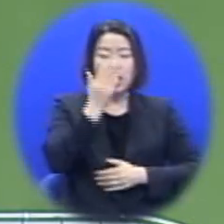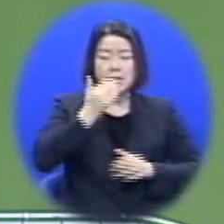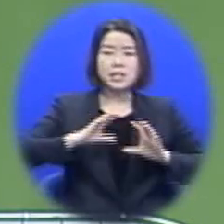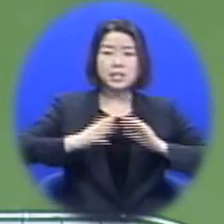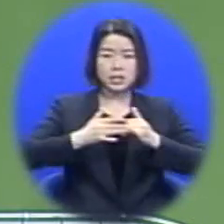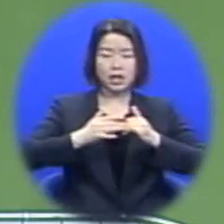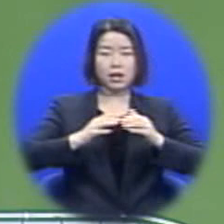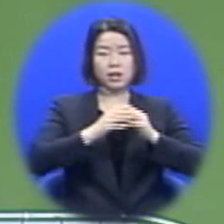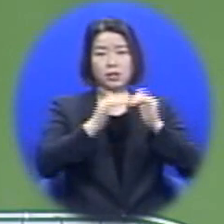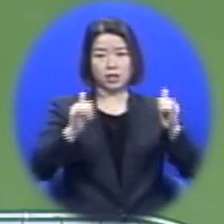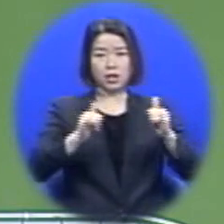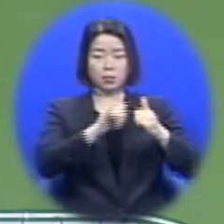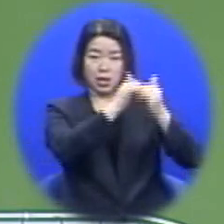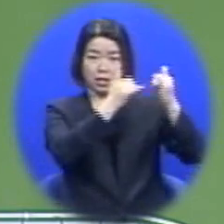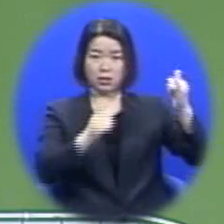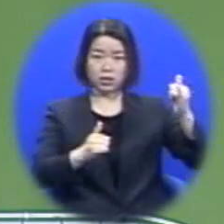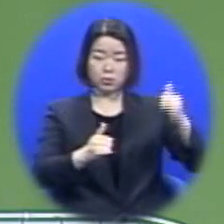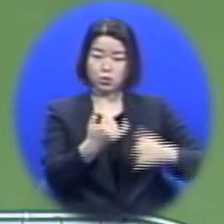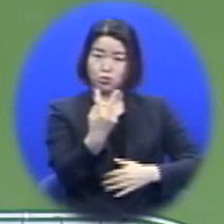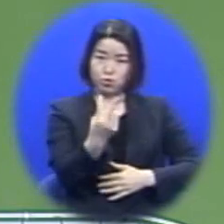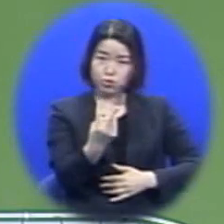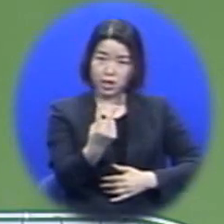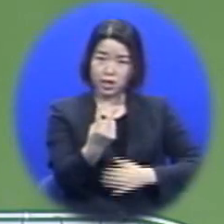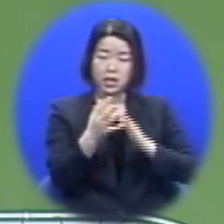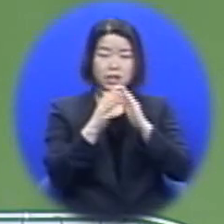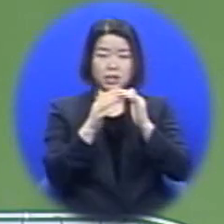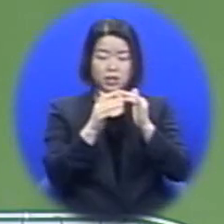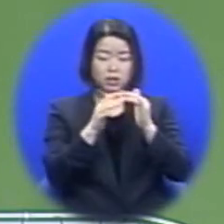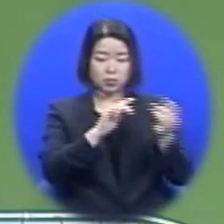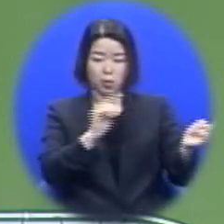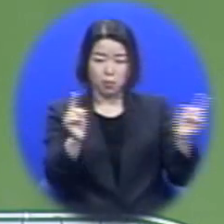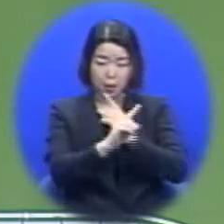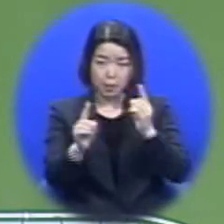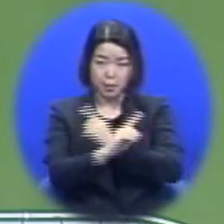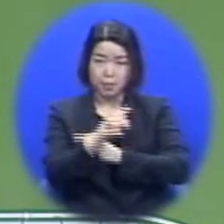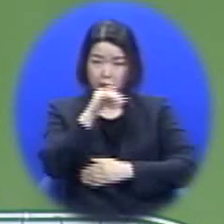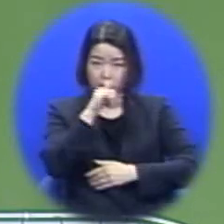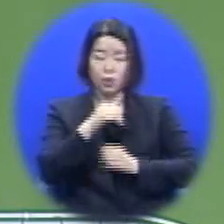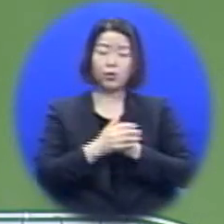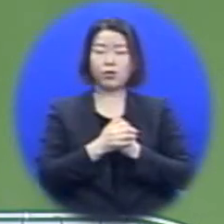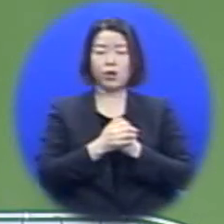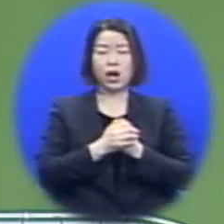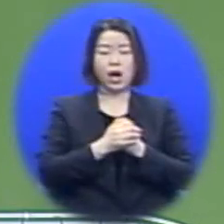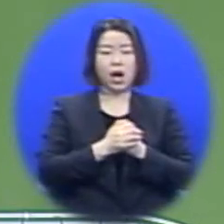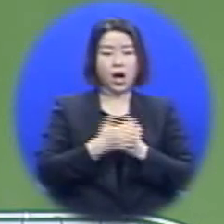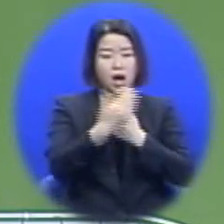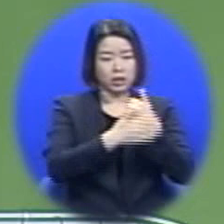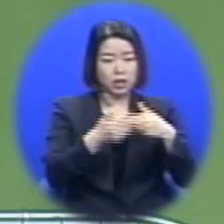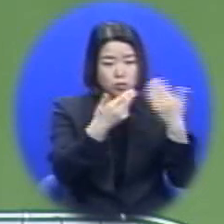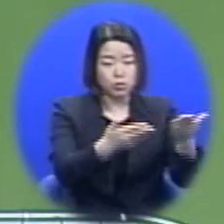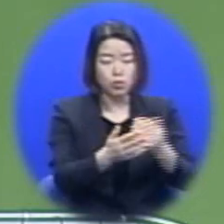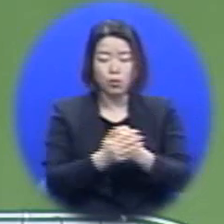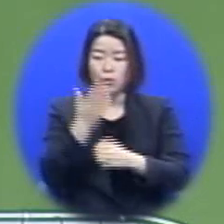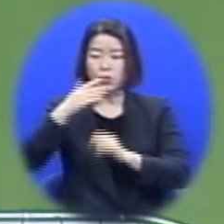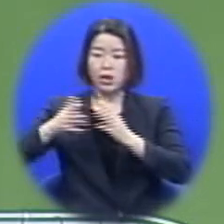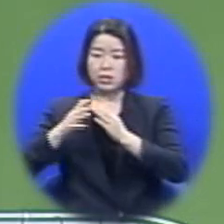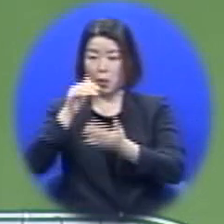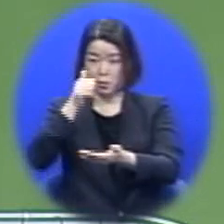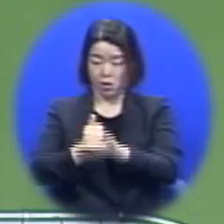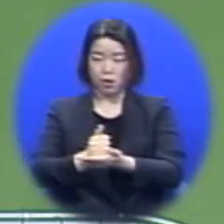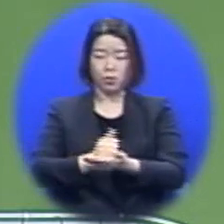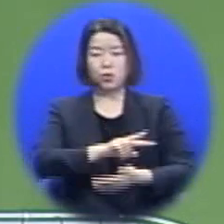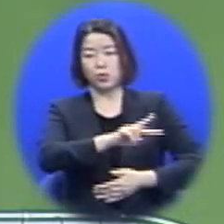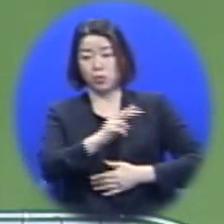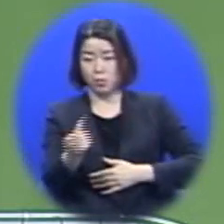이스라엘의 역사는 바로 이 두 가지로 계속 반복되는 역사입니다. 하나님의 은혜를 주시고 이스라엘은 또 배신하고 하나님이